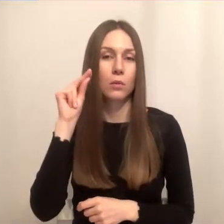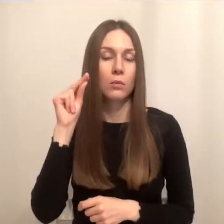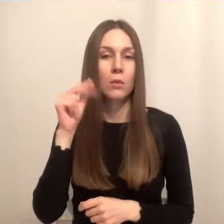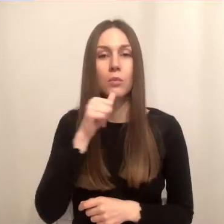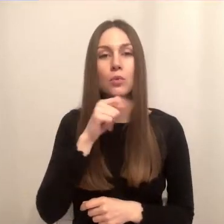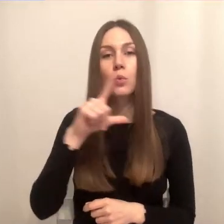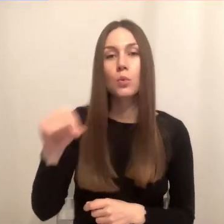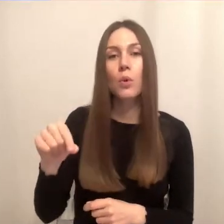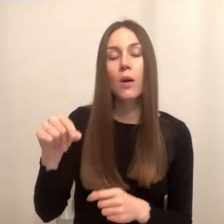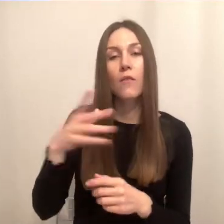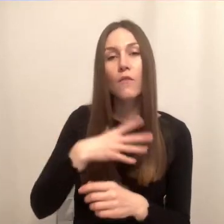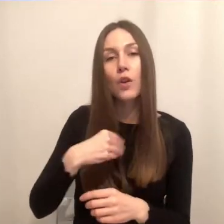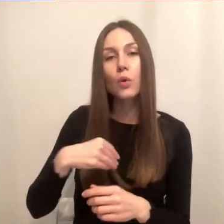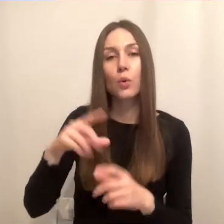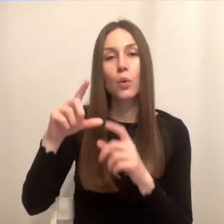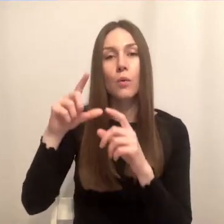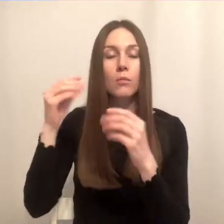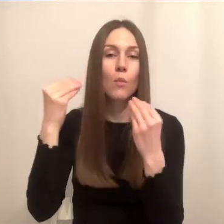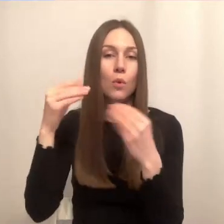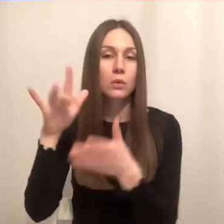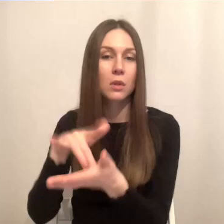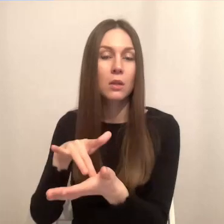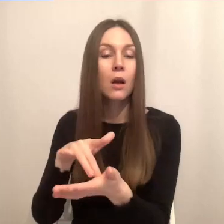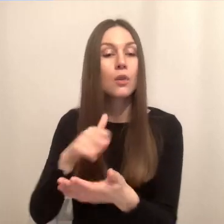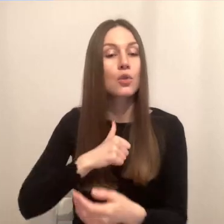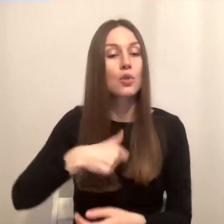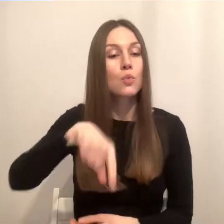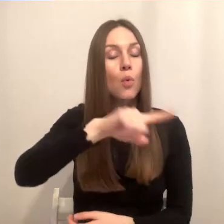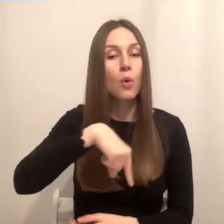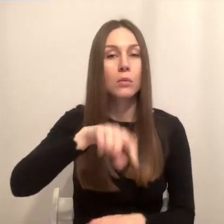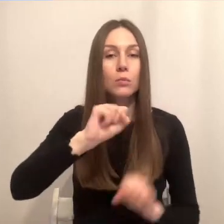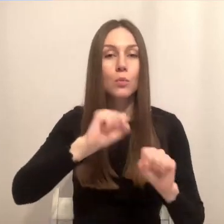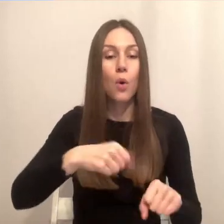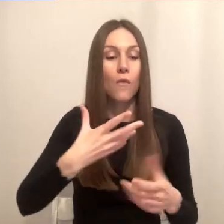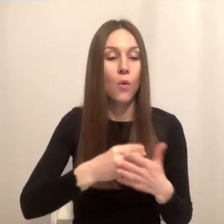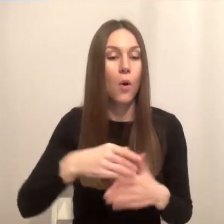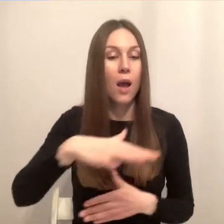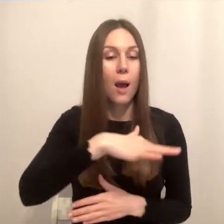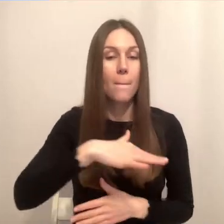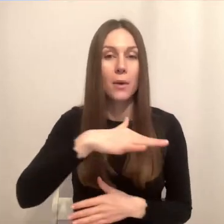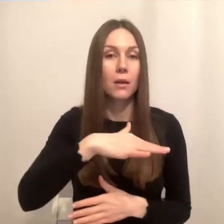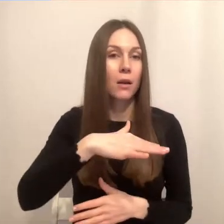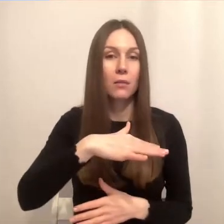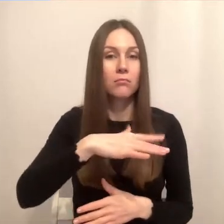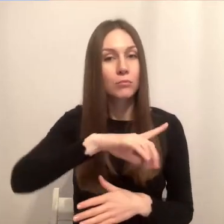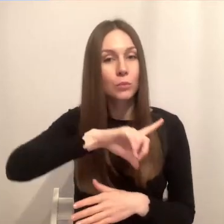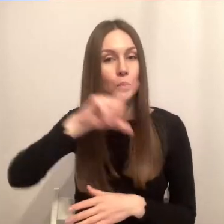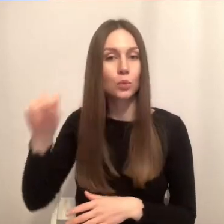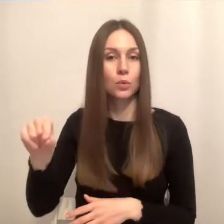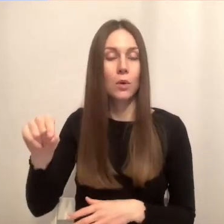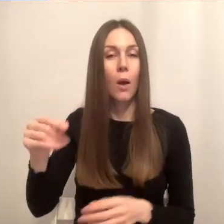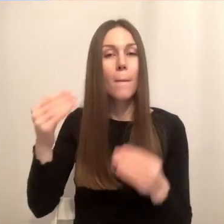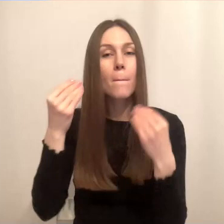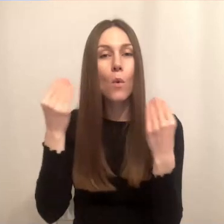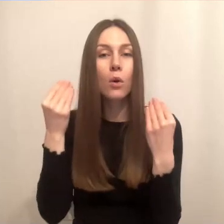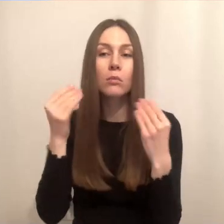mokymų centruose, panašiai, kad žmonės turėtų galimybę išeiti iš savo aplinkos, turėtų galimybę per mokymus pažiūrėti į tai,